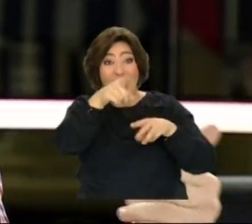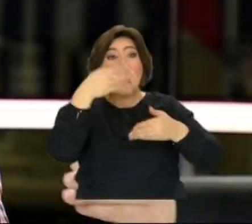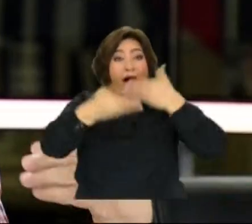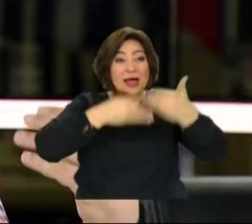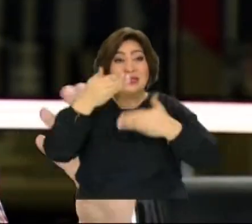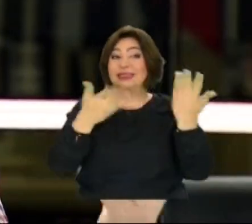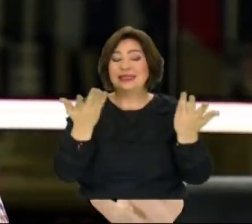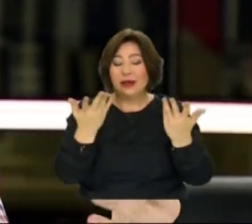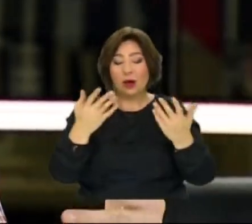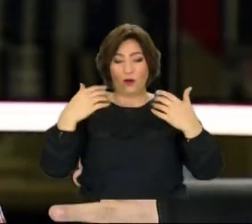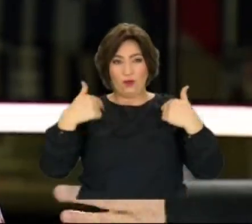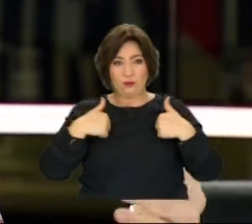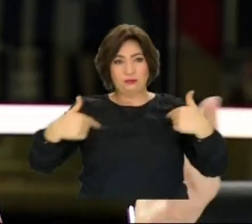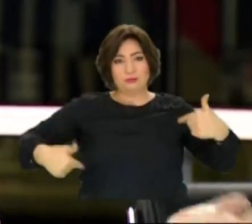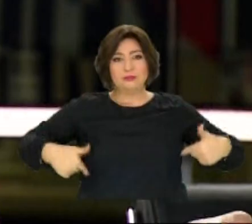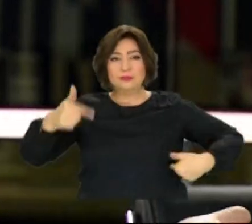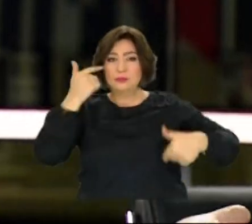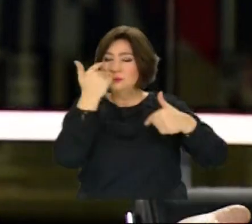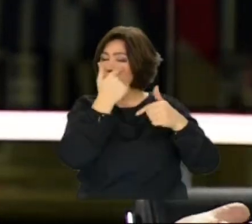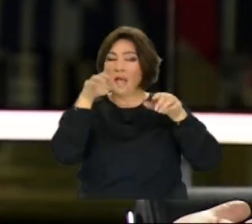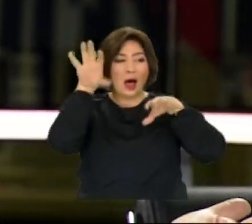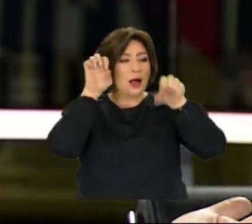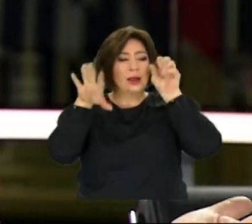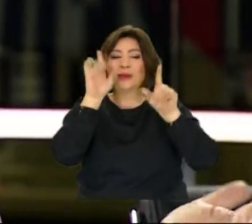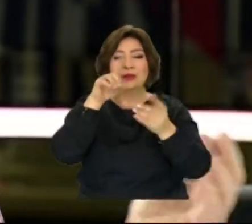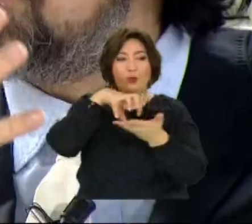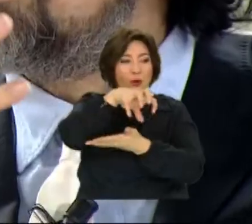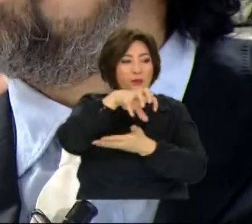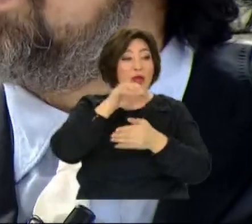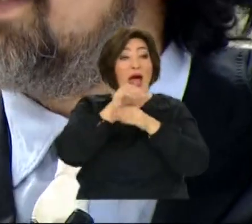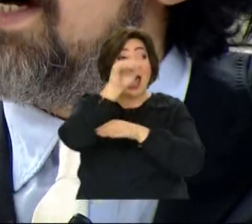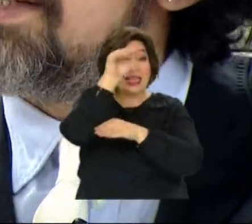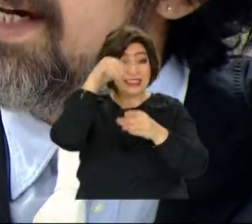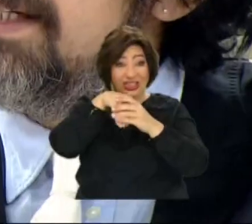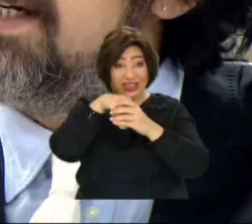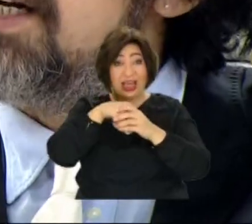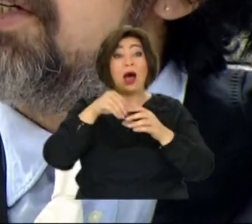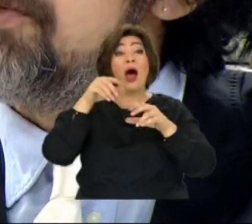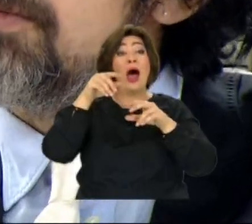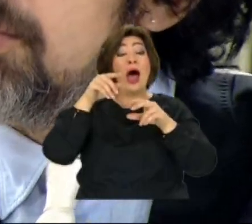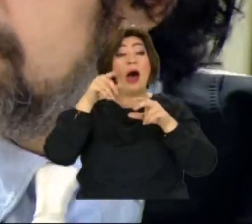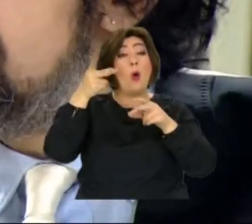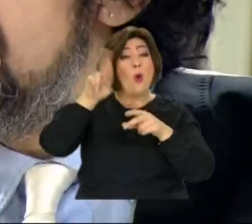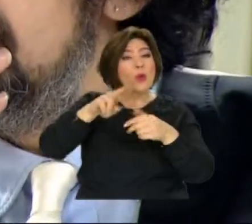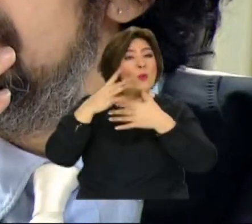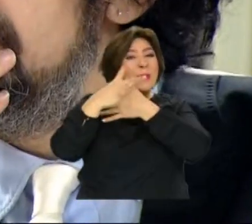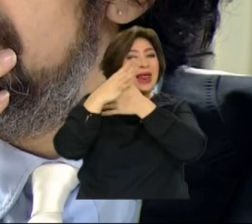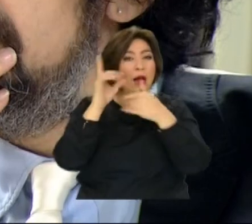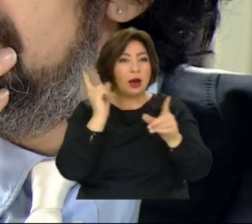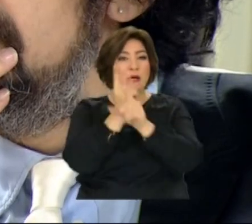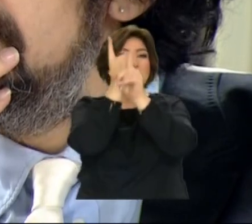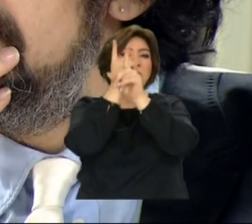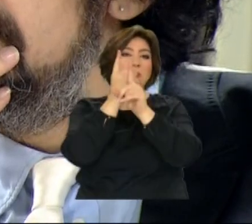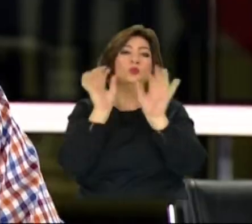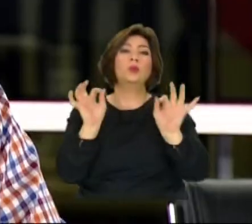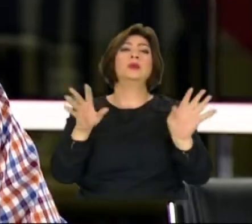artık duyu organlarıyla algılamadıklarımızla ilgili bir bölüm. Yani hayat içerisindeyken Azrail'le karşılaşmamız söz konusu değil.